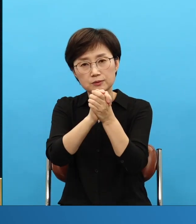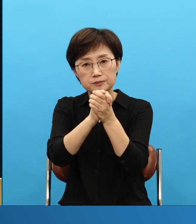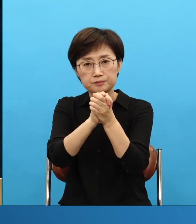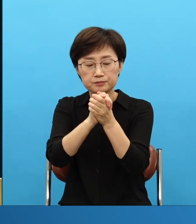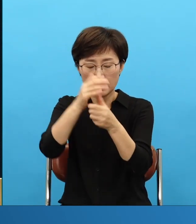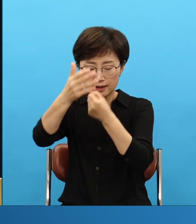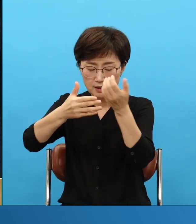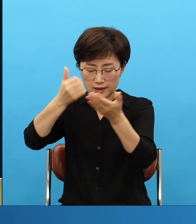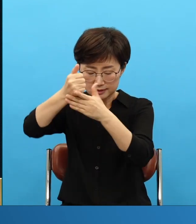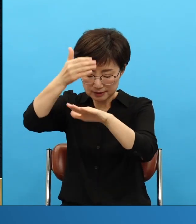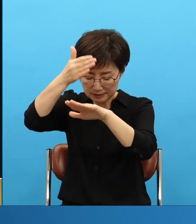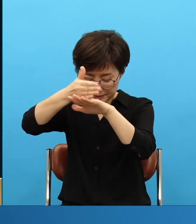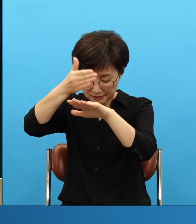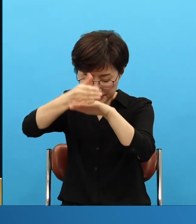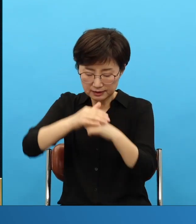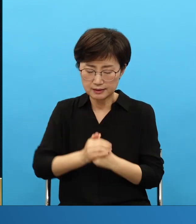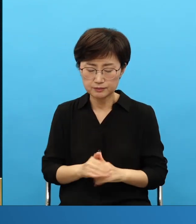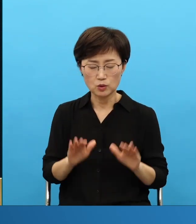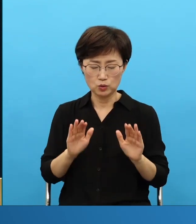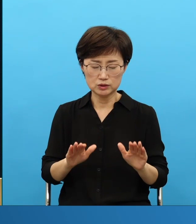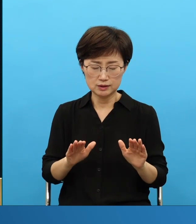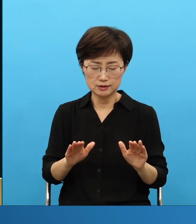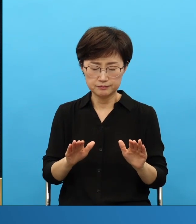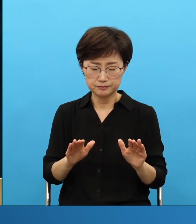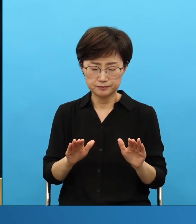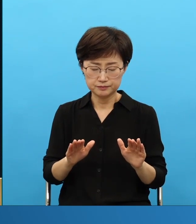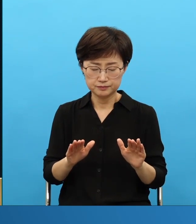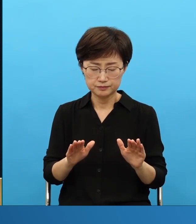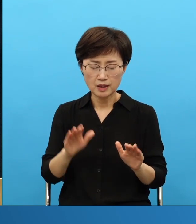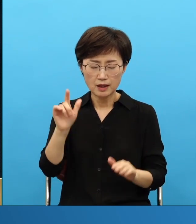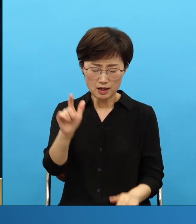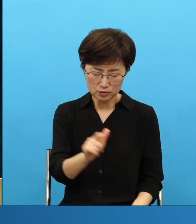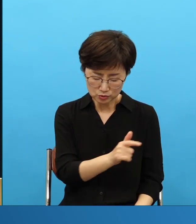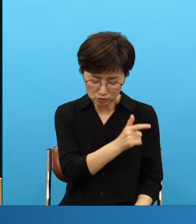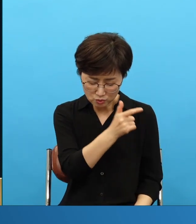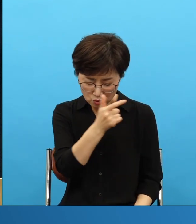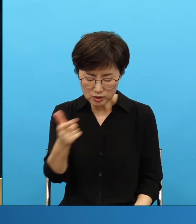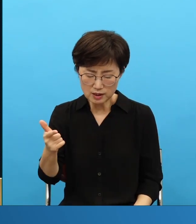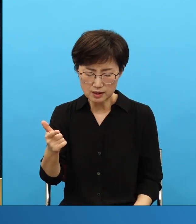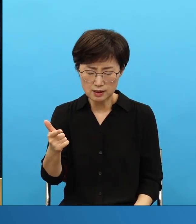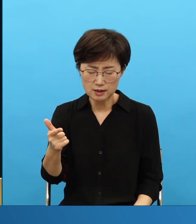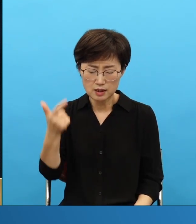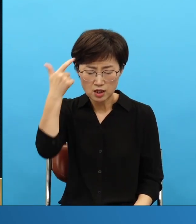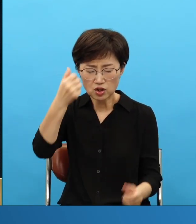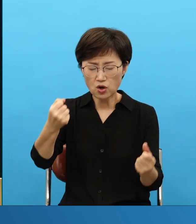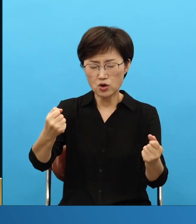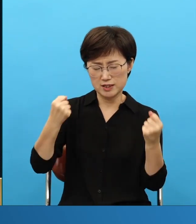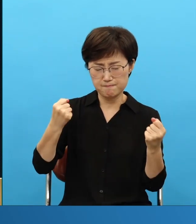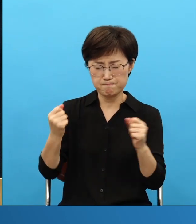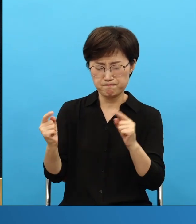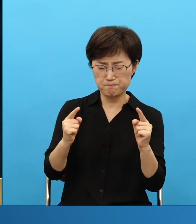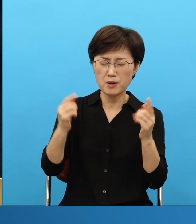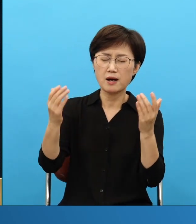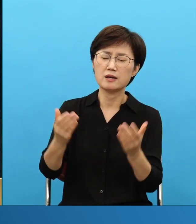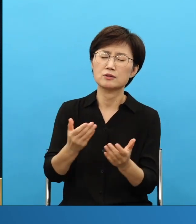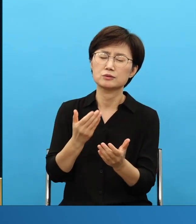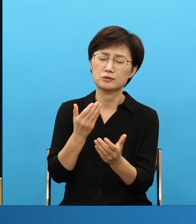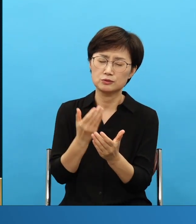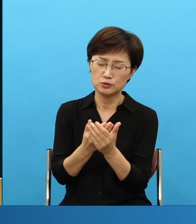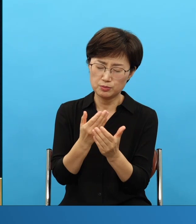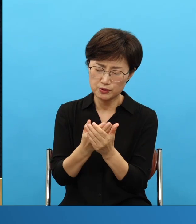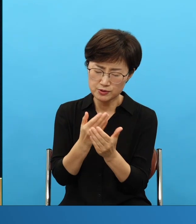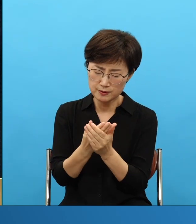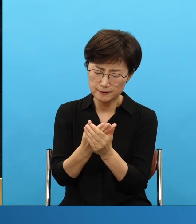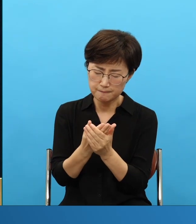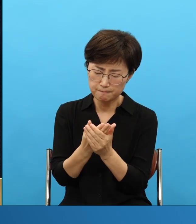하나님, today, all week long. 오늘이 종일 힘을 얻는 날이 되게 하옵소서. Let us pray, Lord, may today be a day in which we